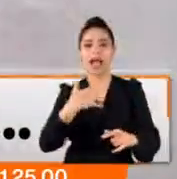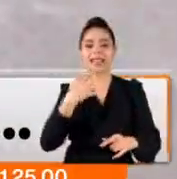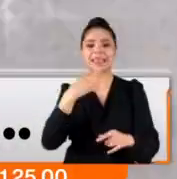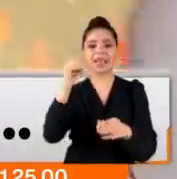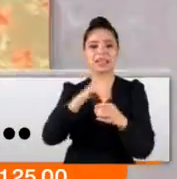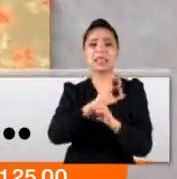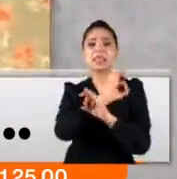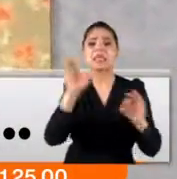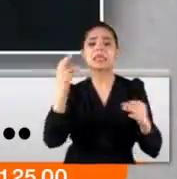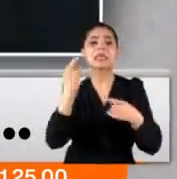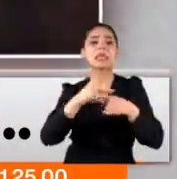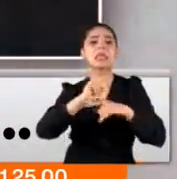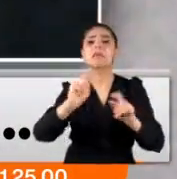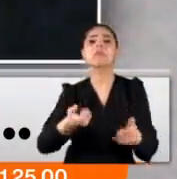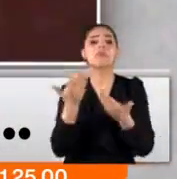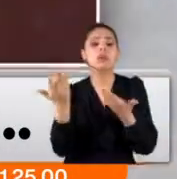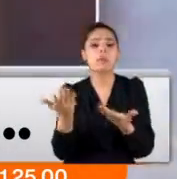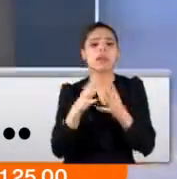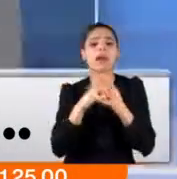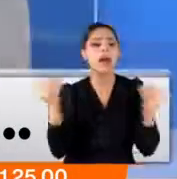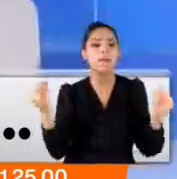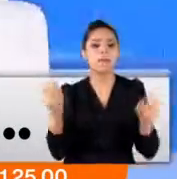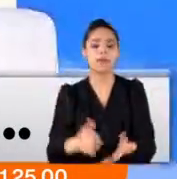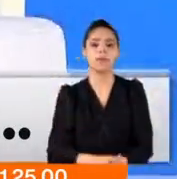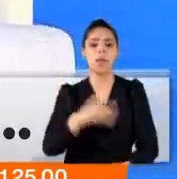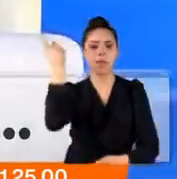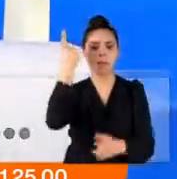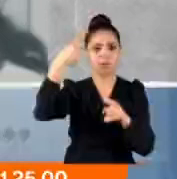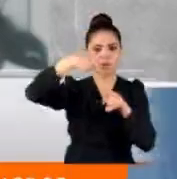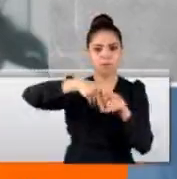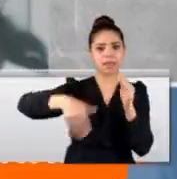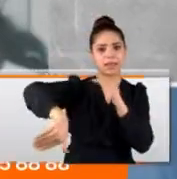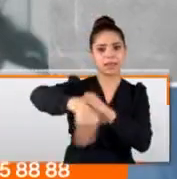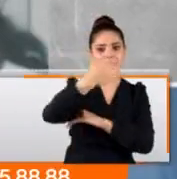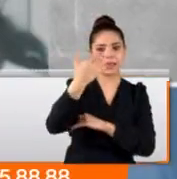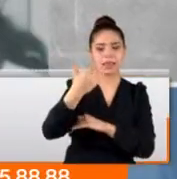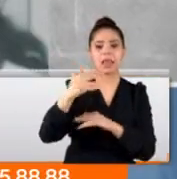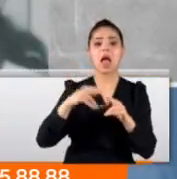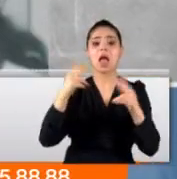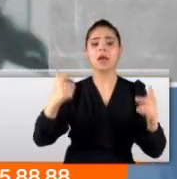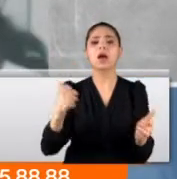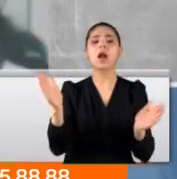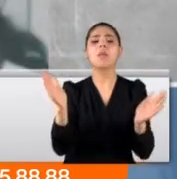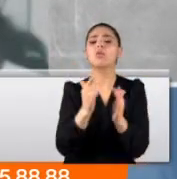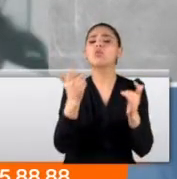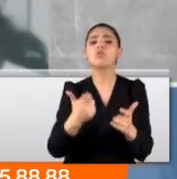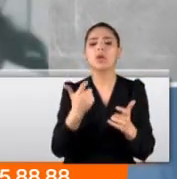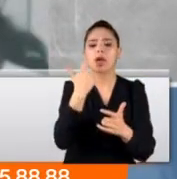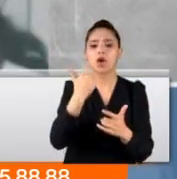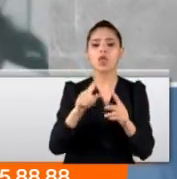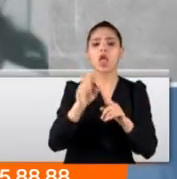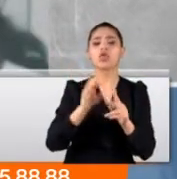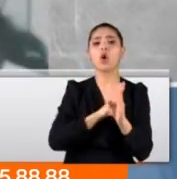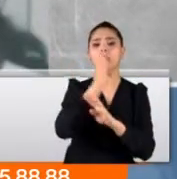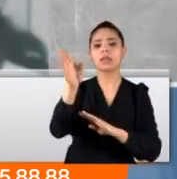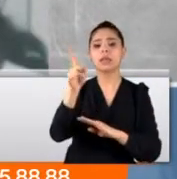dair hiçbir ize rastlanmadı. Dolmuşa bindi bizim evim köşesinden. Gitti. Karaman küçük bir yer. TOKİ tarafına gitmiş olabileceğini düşünüyordum hep.